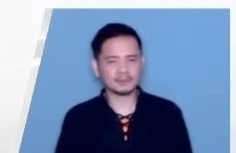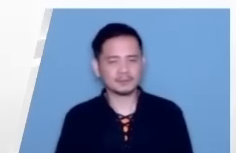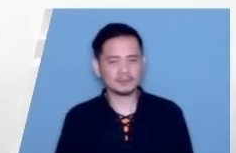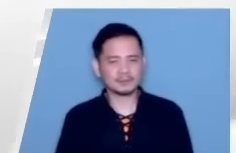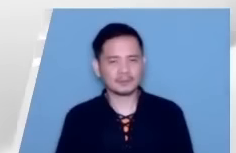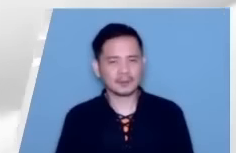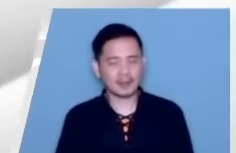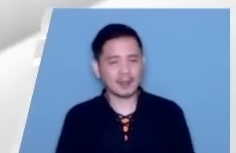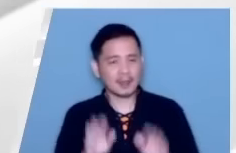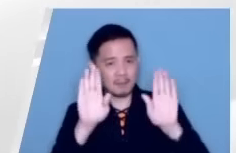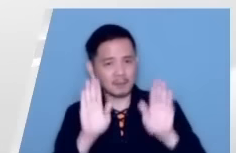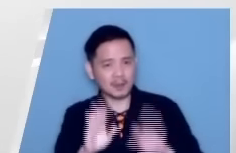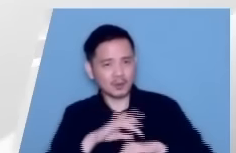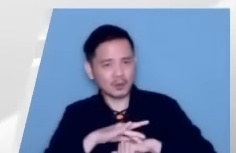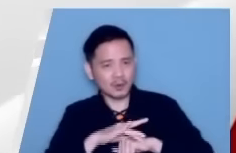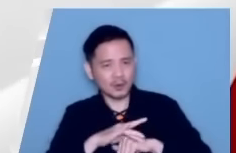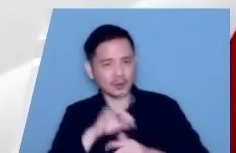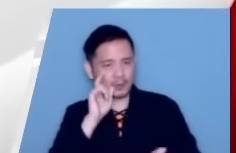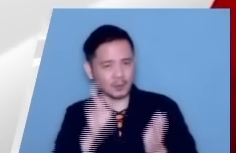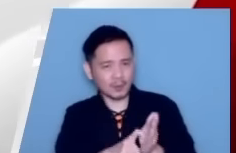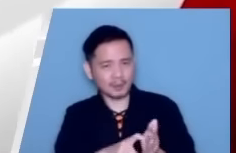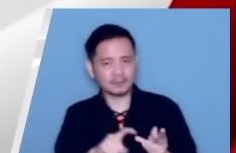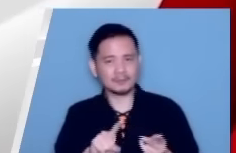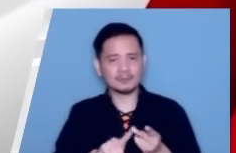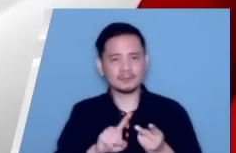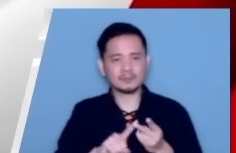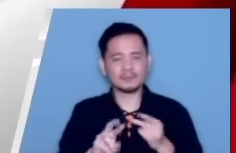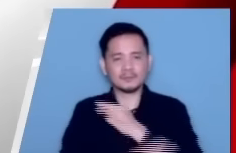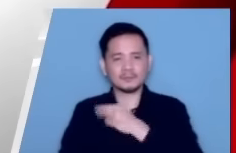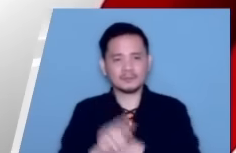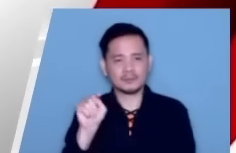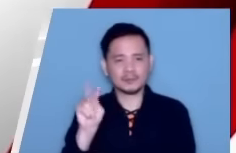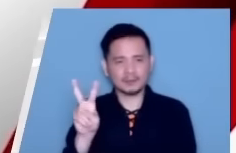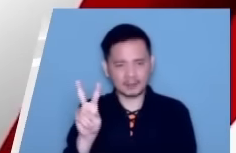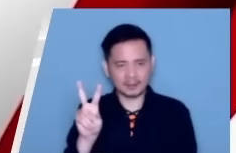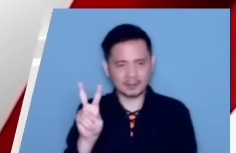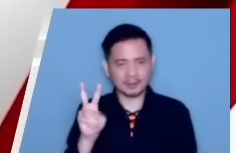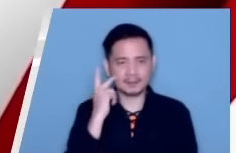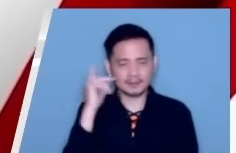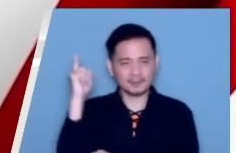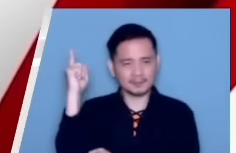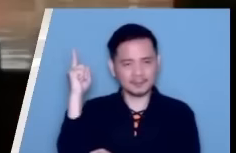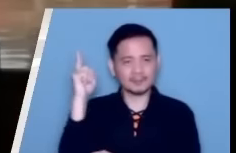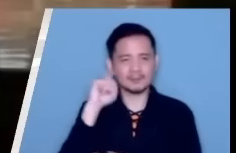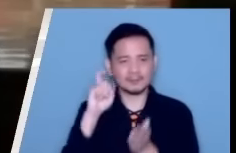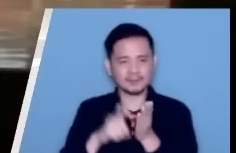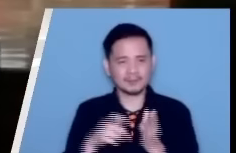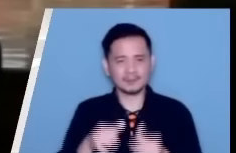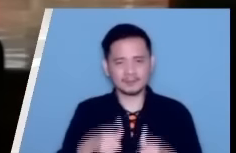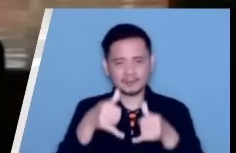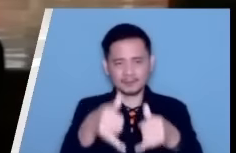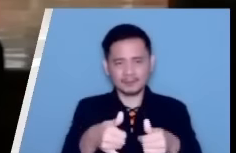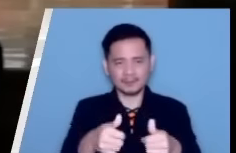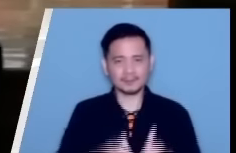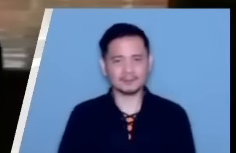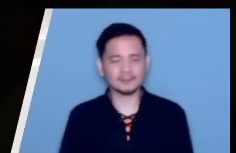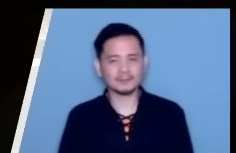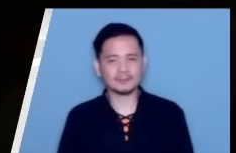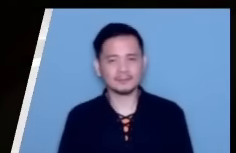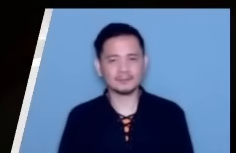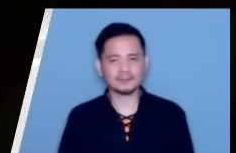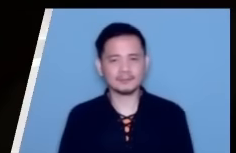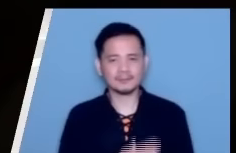kinilala ang gma Regional TV one North Central Luzon bilang Central luzon's choice for local TV station ito ang unang balita bam Alegre para